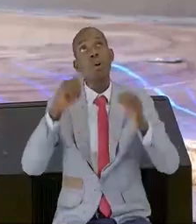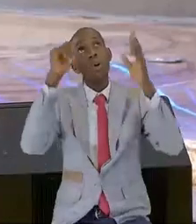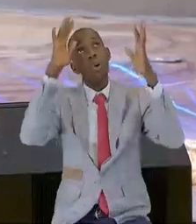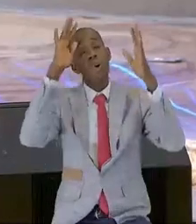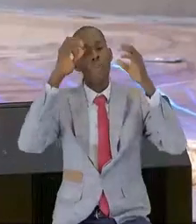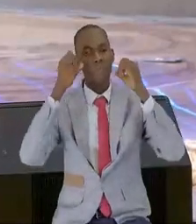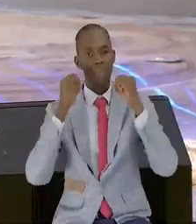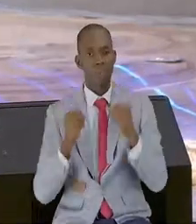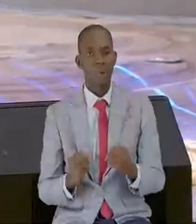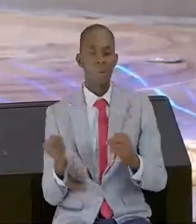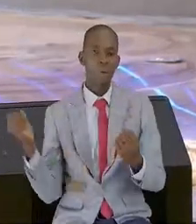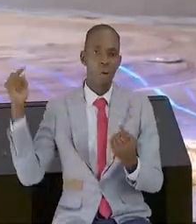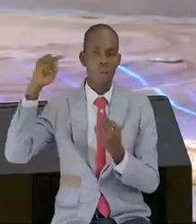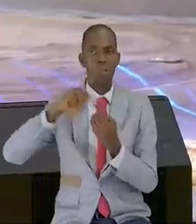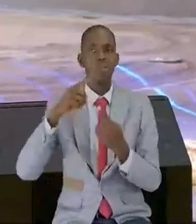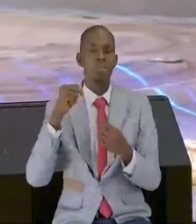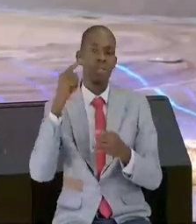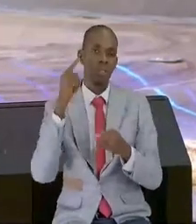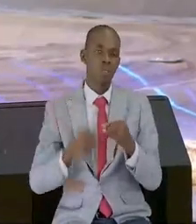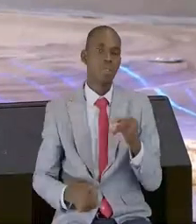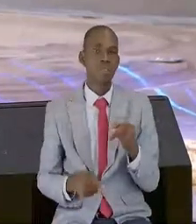nous glorifions.